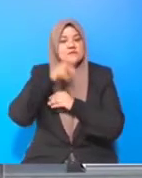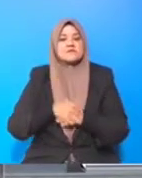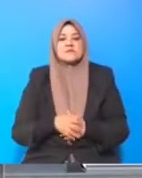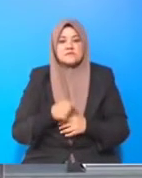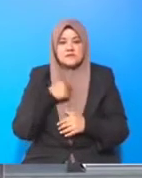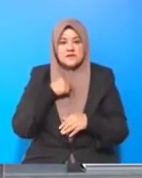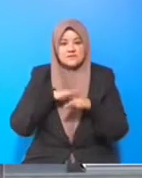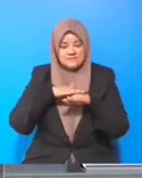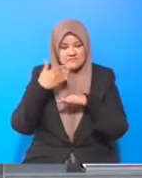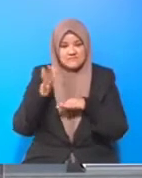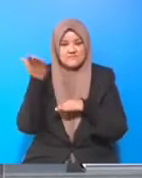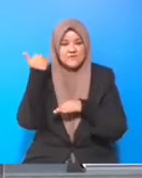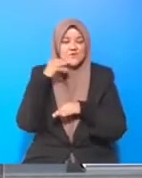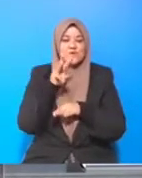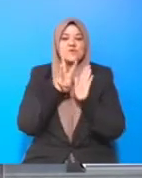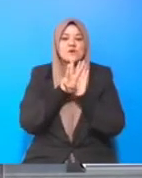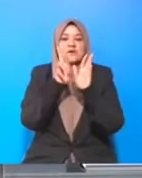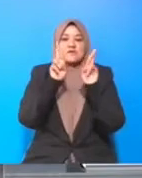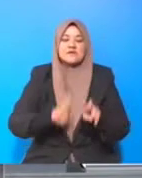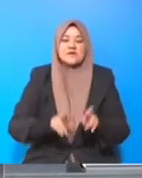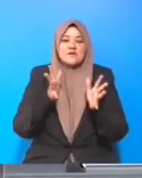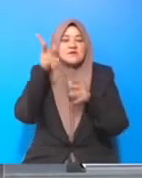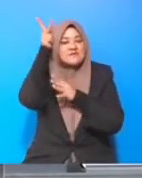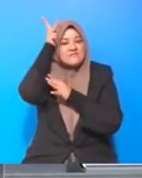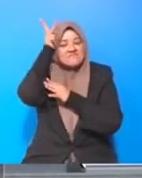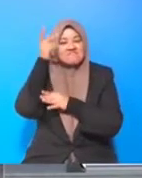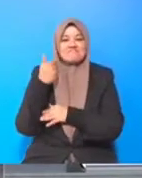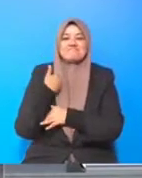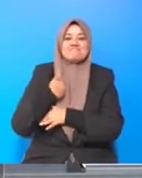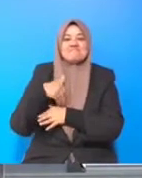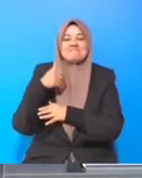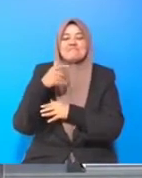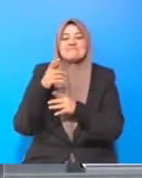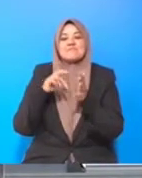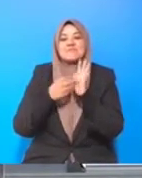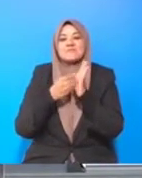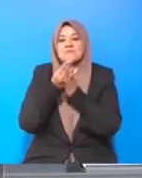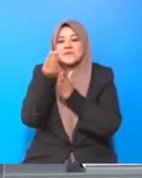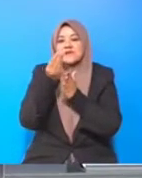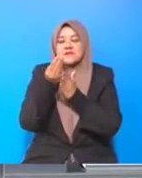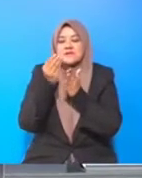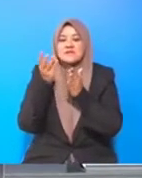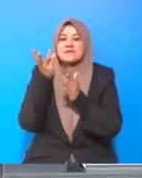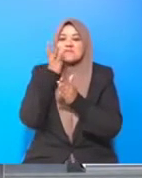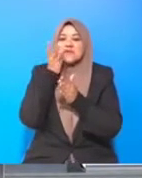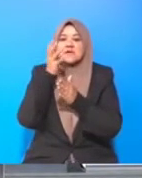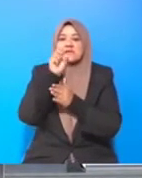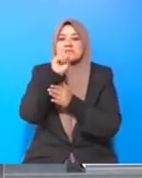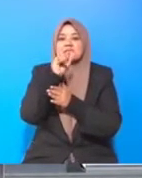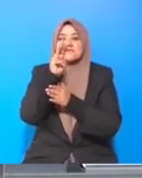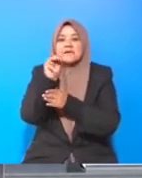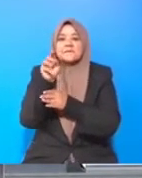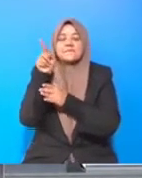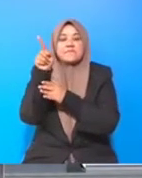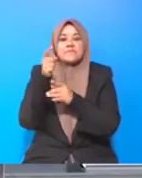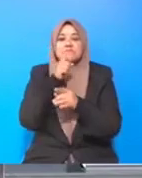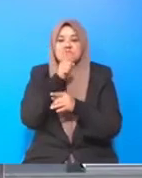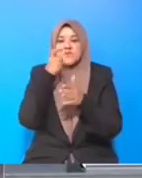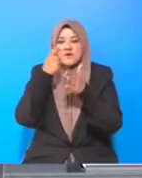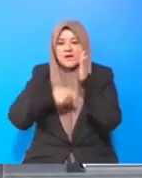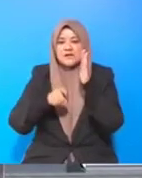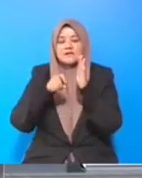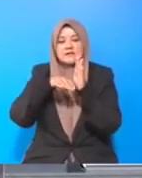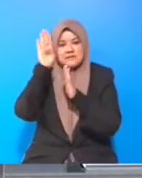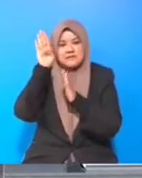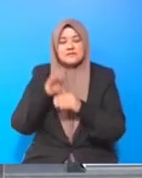Saya pernah menjadi bagian dari sana orang Kelantan tak kesah untuk beli belas beras Syam yang panjang itu walaupun